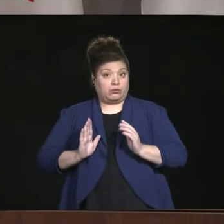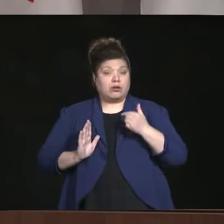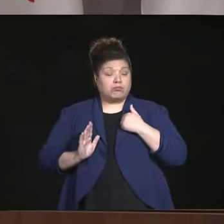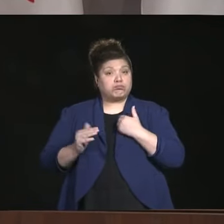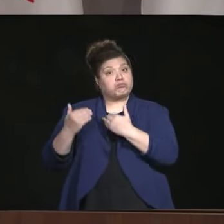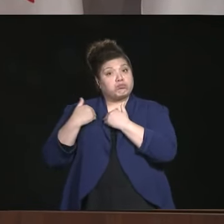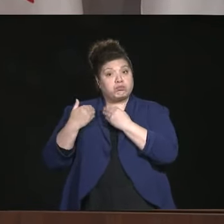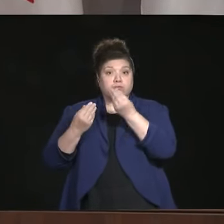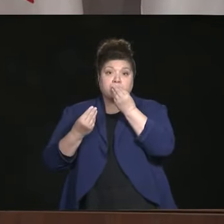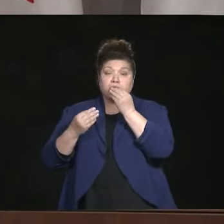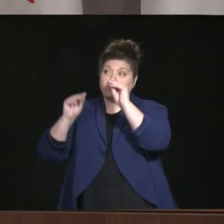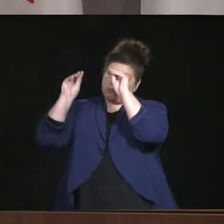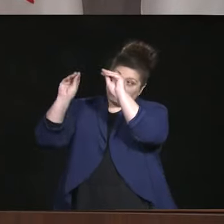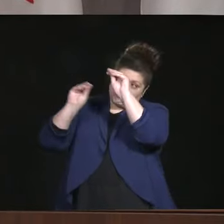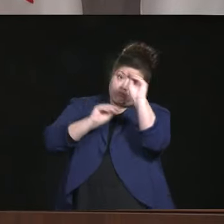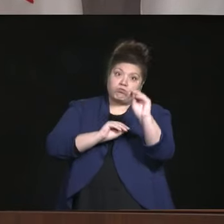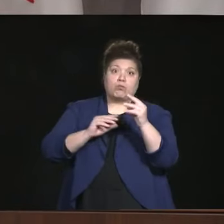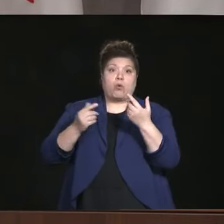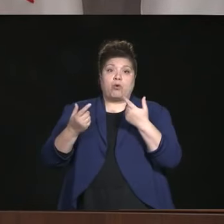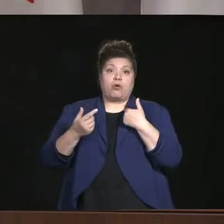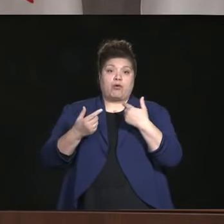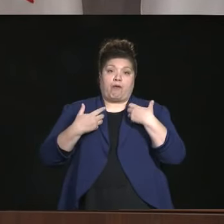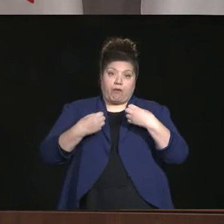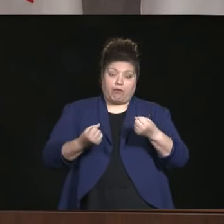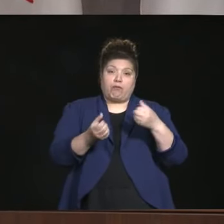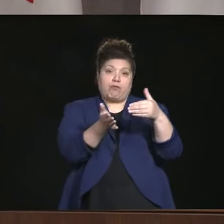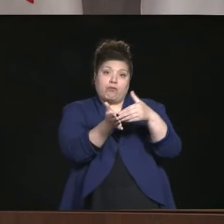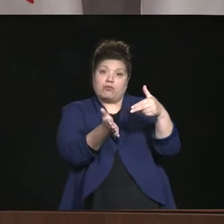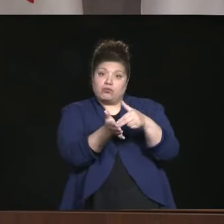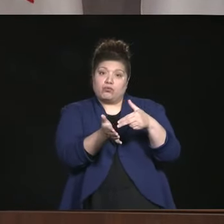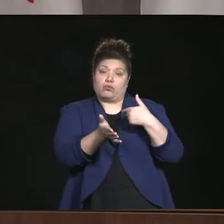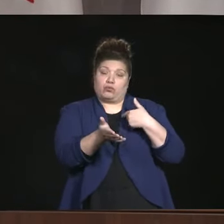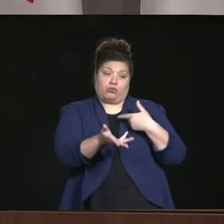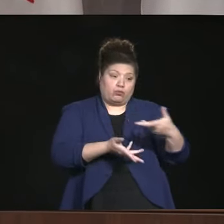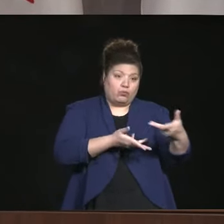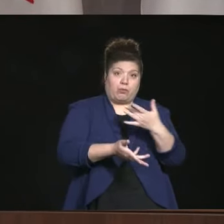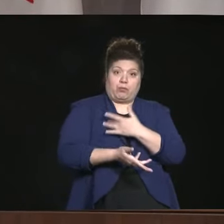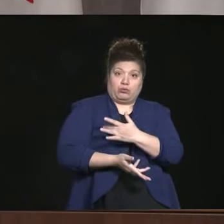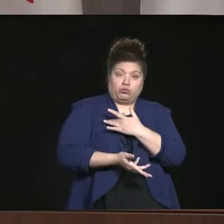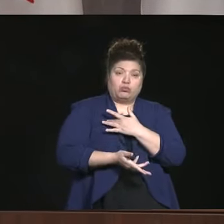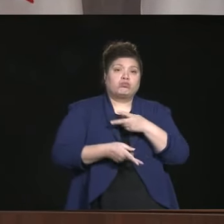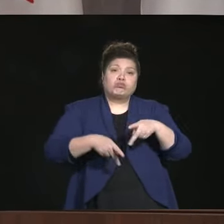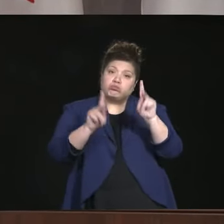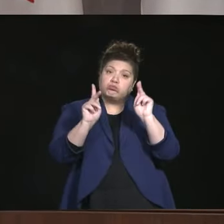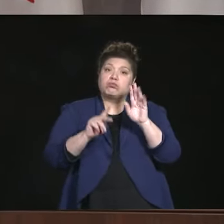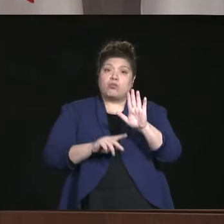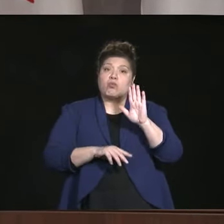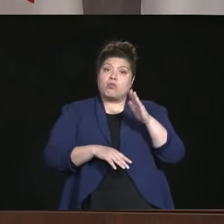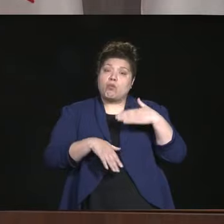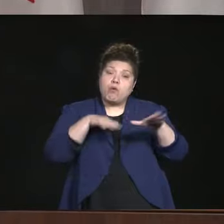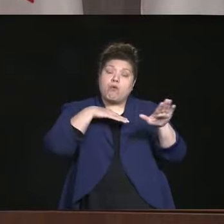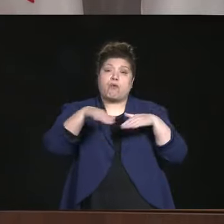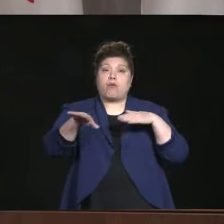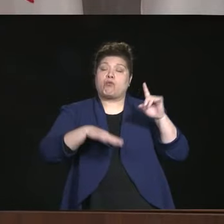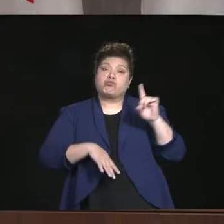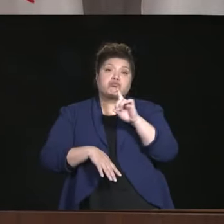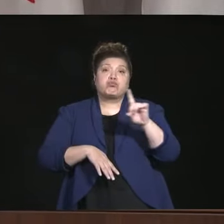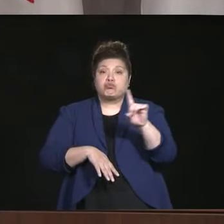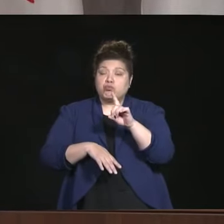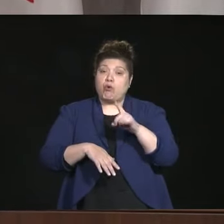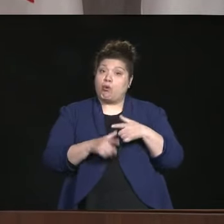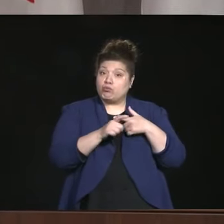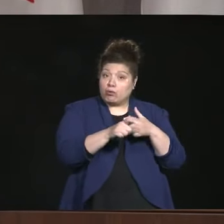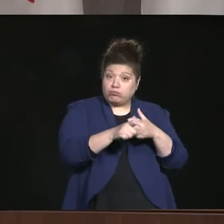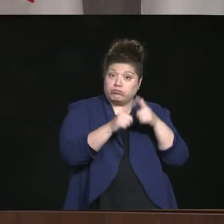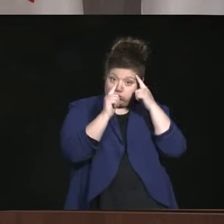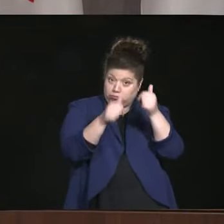Vous pouvez aller prendre une marche ou aller courir. Mais restez loin des autres et